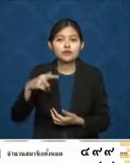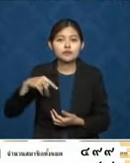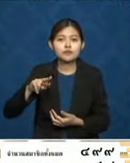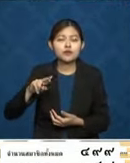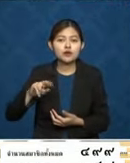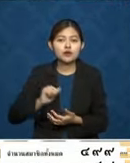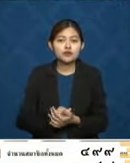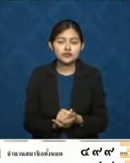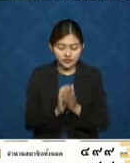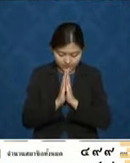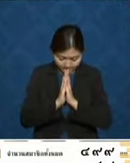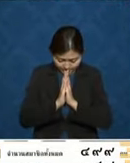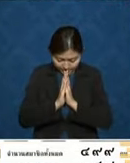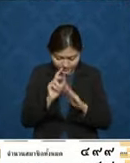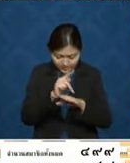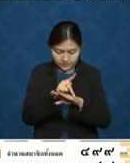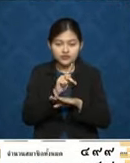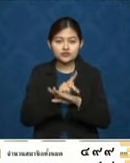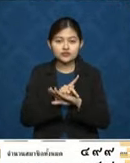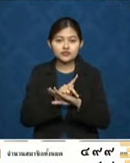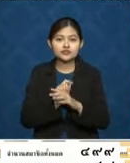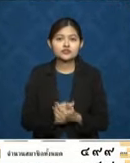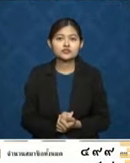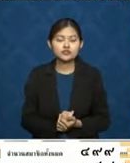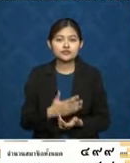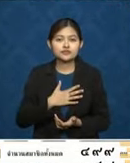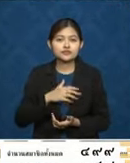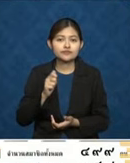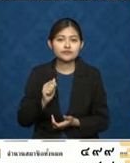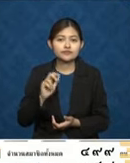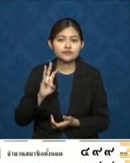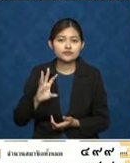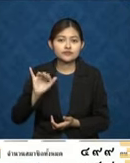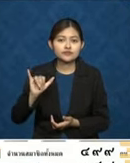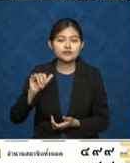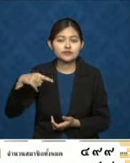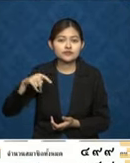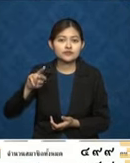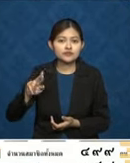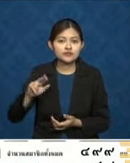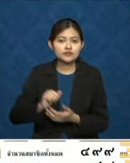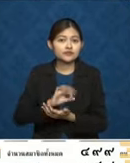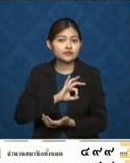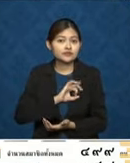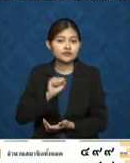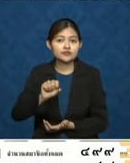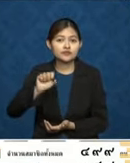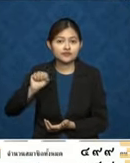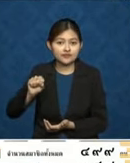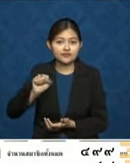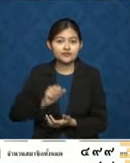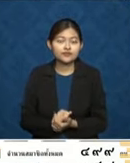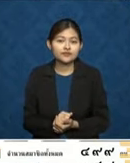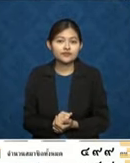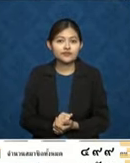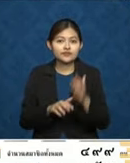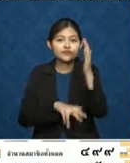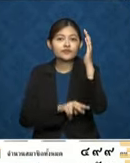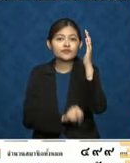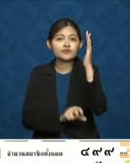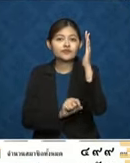เรียนท่านประธานสภาที่เคารพดิฉันอวยพรศรีชวลิตสมาชิกสภาผู้แทนราษฎรจังหวัด